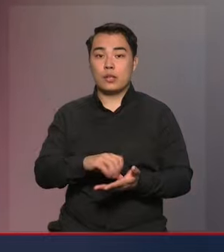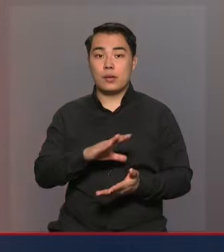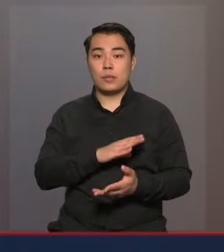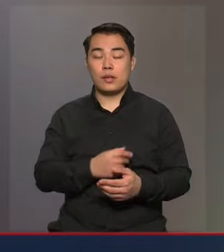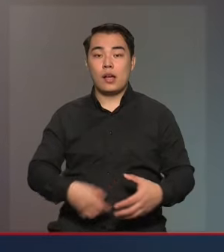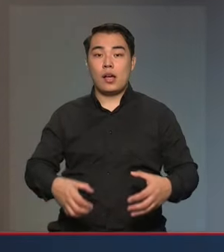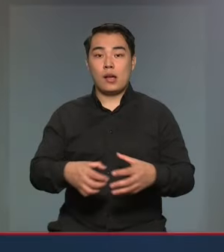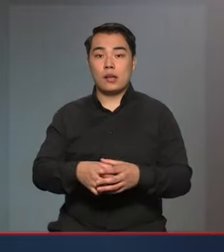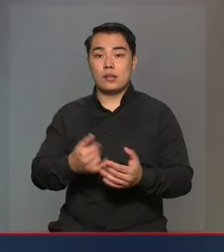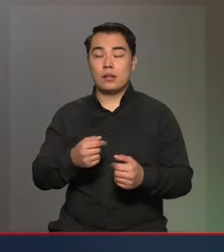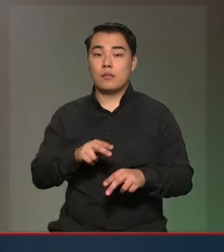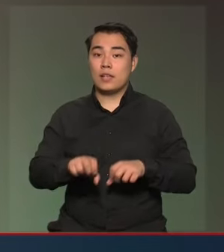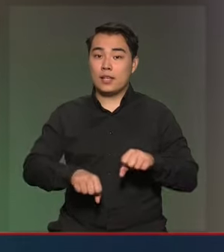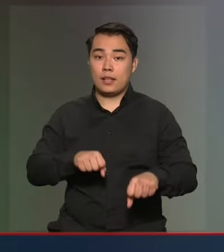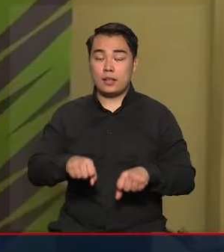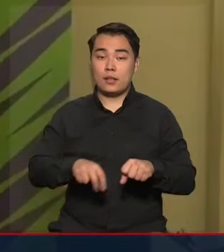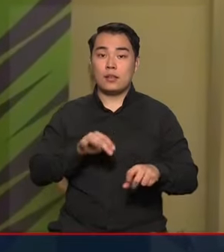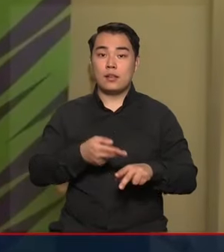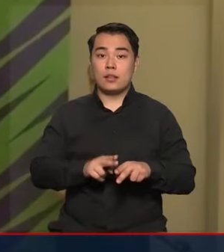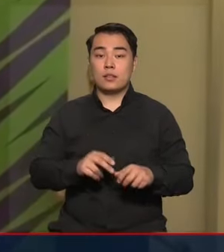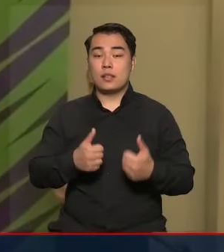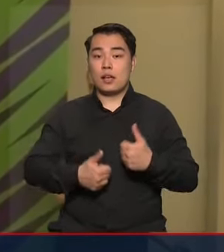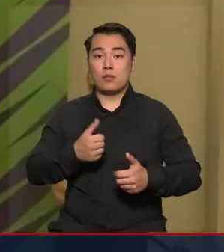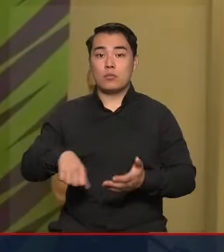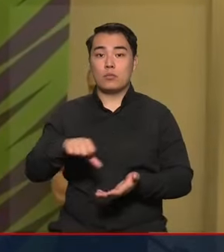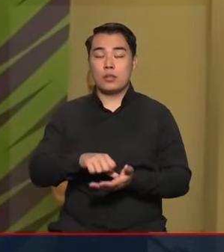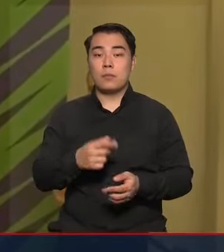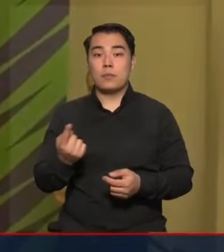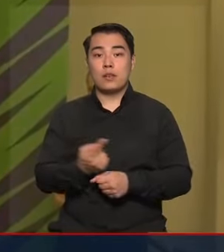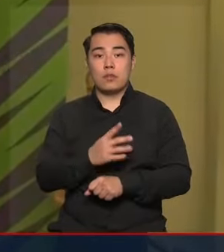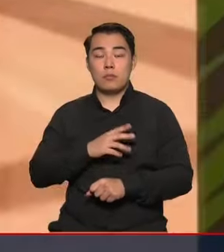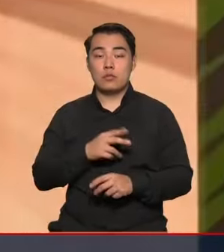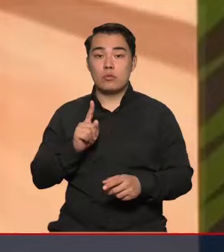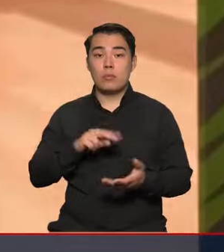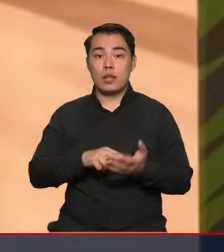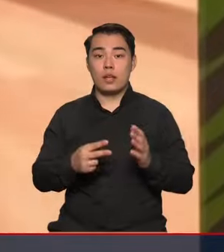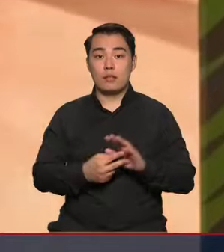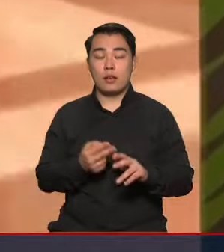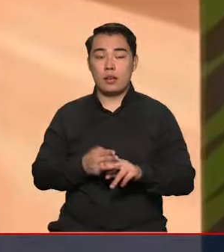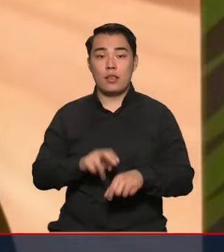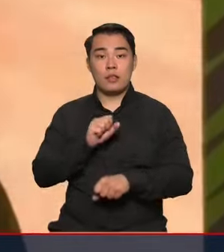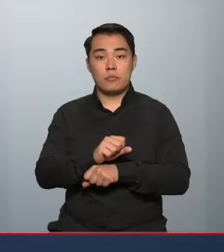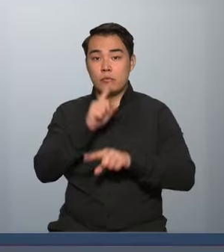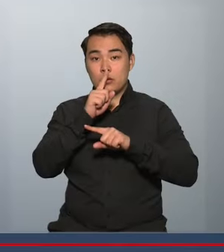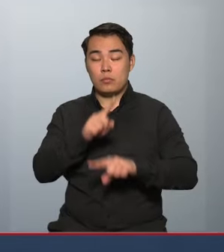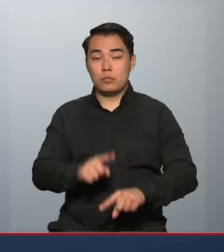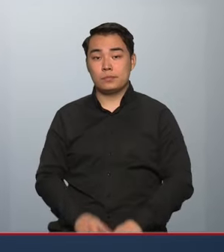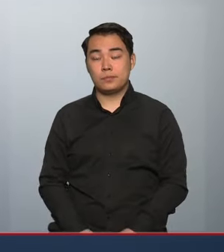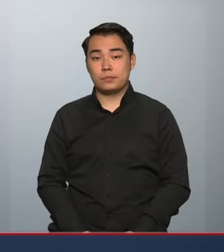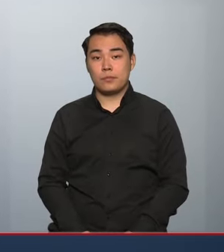Команда по виртуальной велогонке в соревнованиях такого формата участвовала впервые, но планирует на этом не останавливаться.